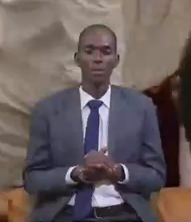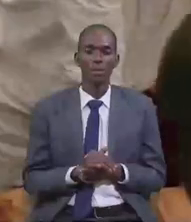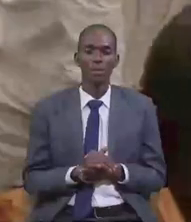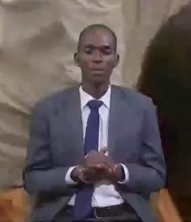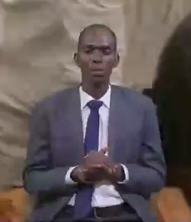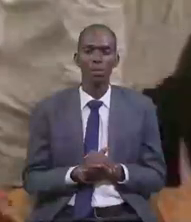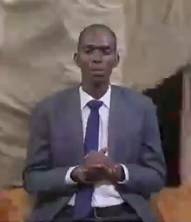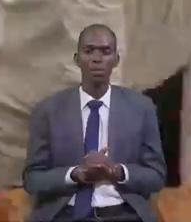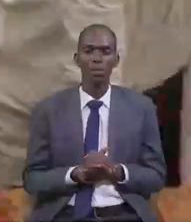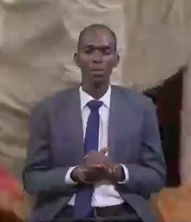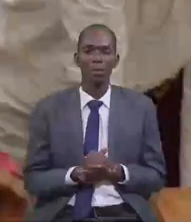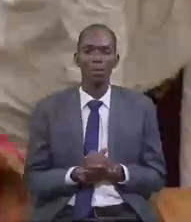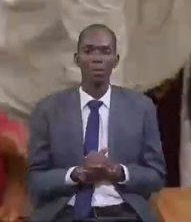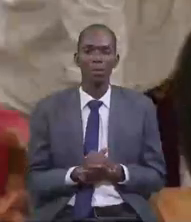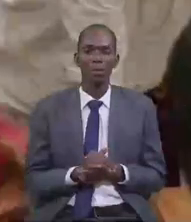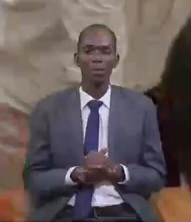Détournez-vous